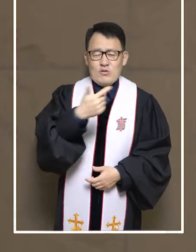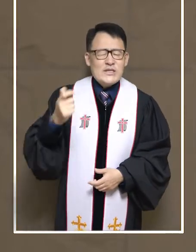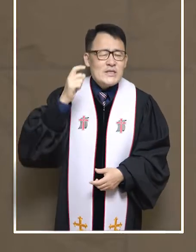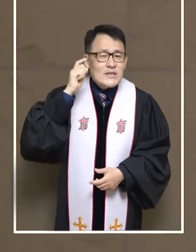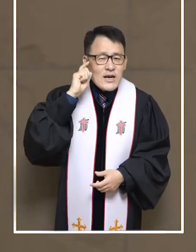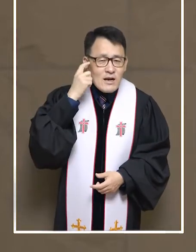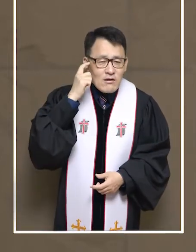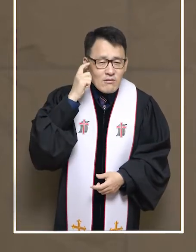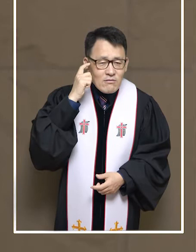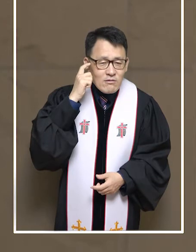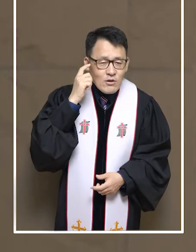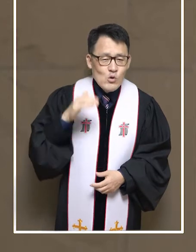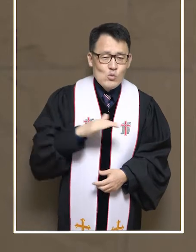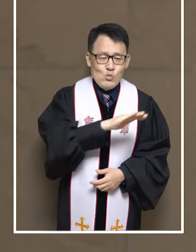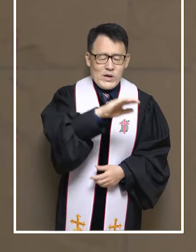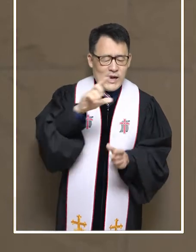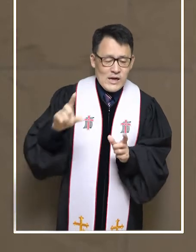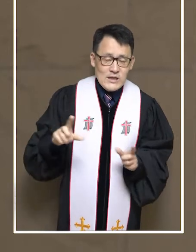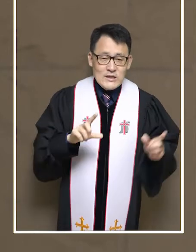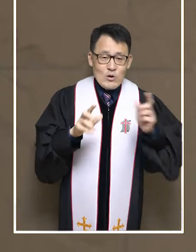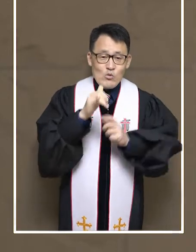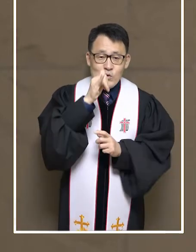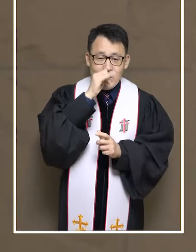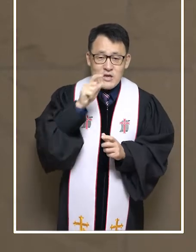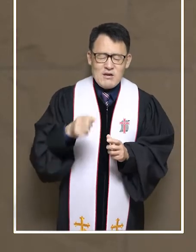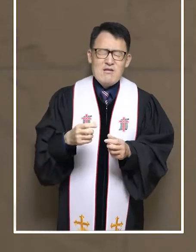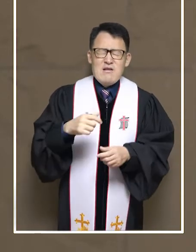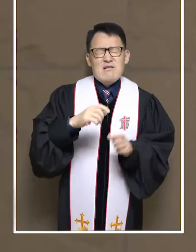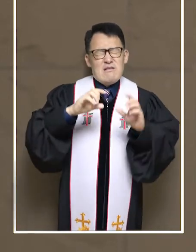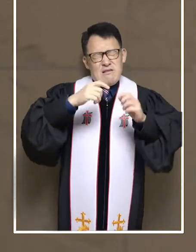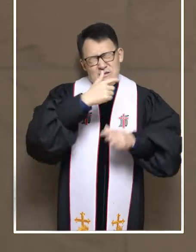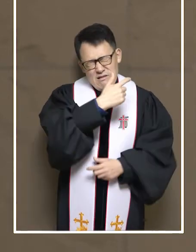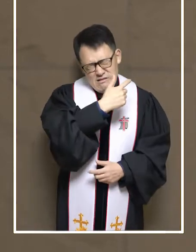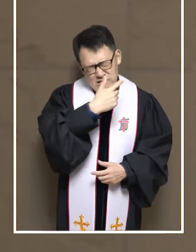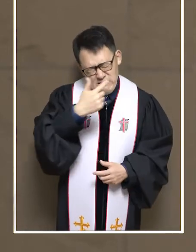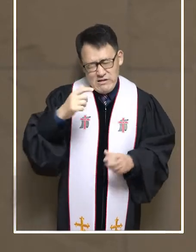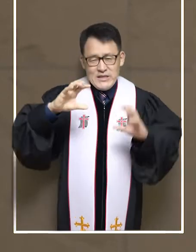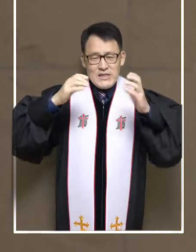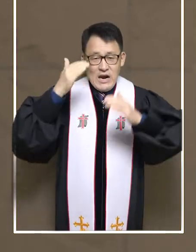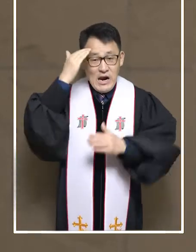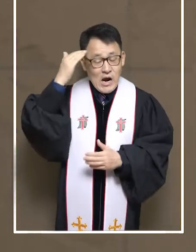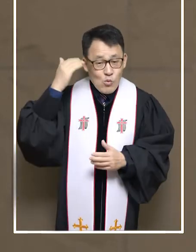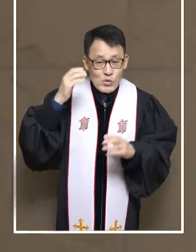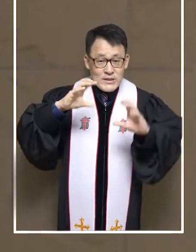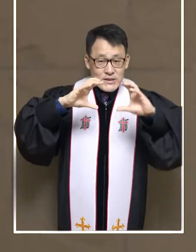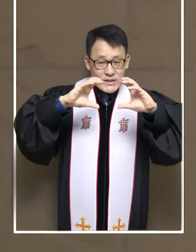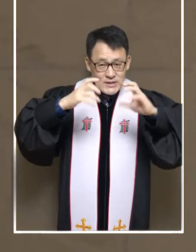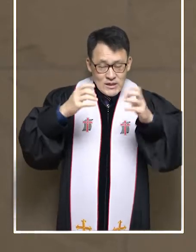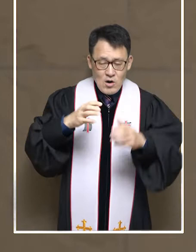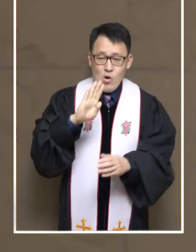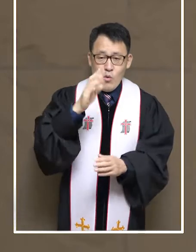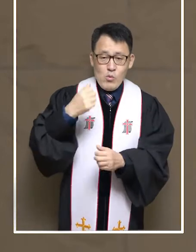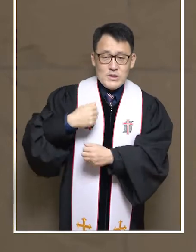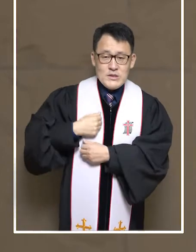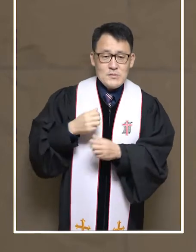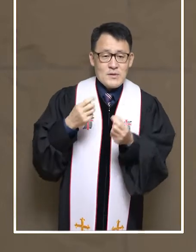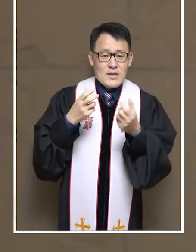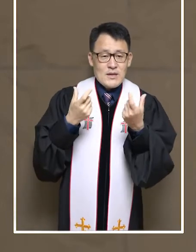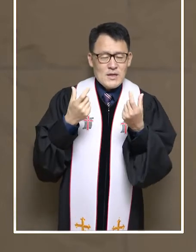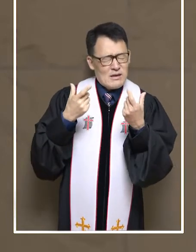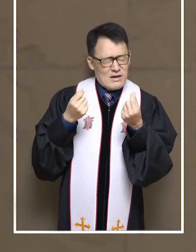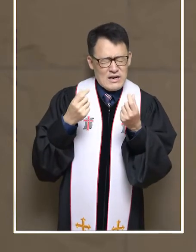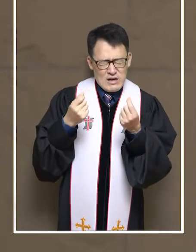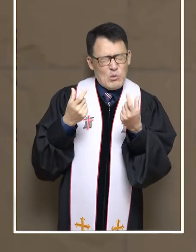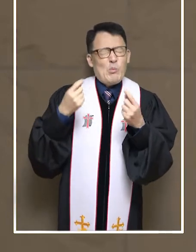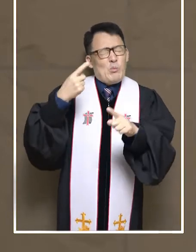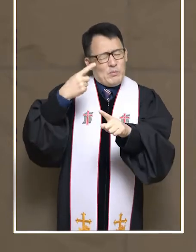참담하다는 생각을 하게 되었습니다. 여러분, 우리가 살고 있는 이 거대한 세상은 그 자체로